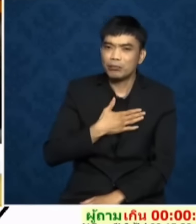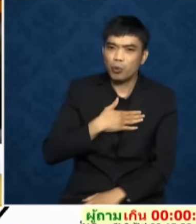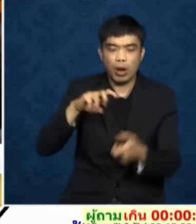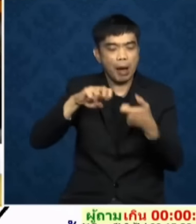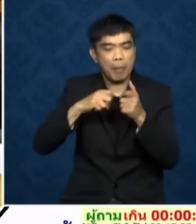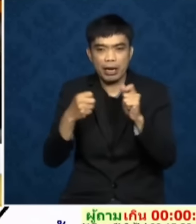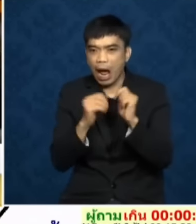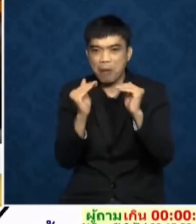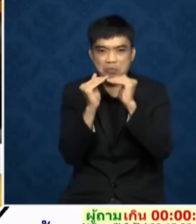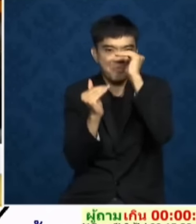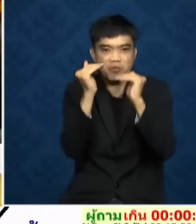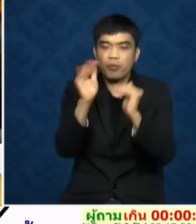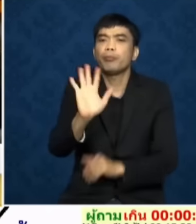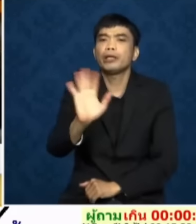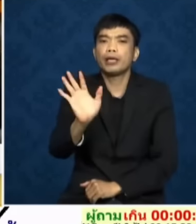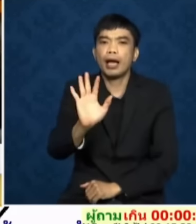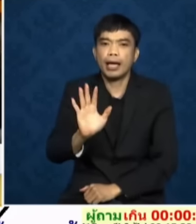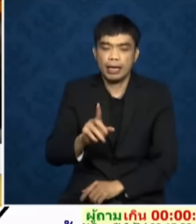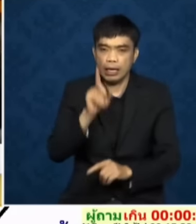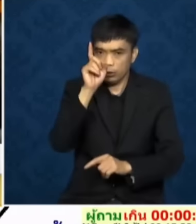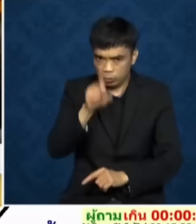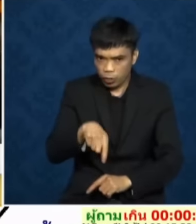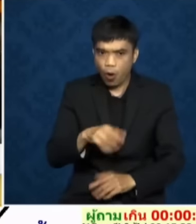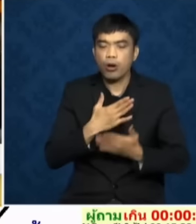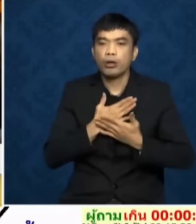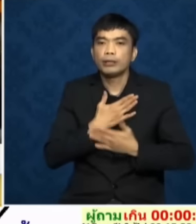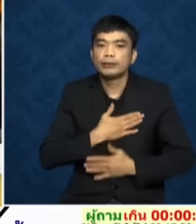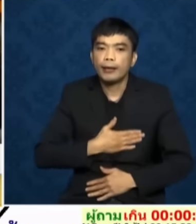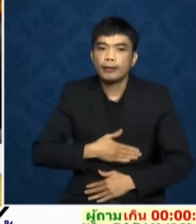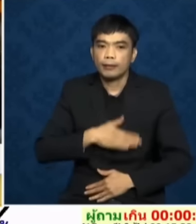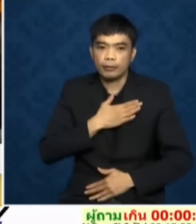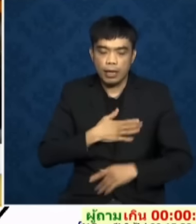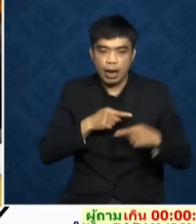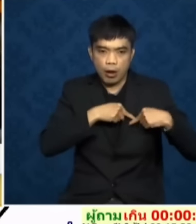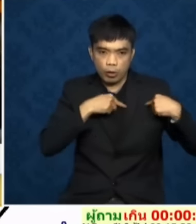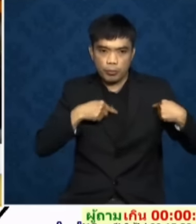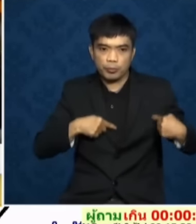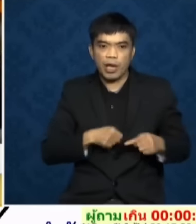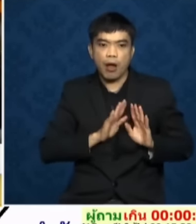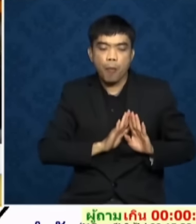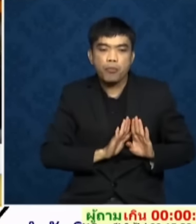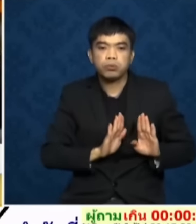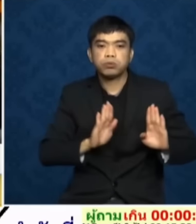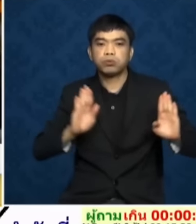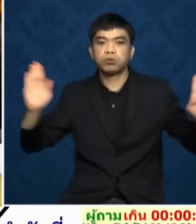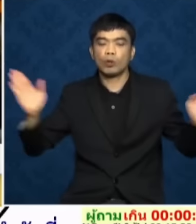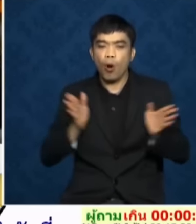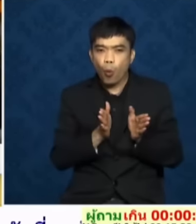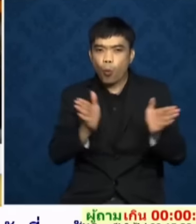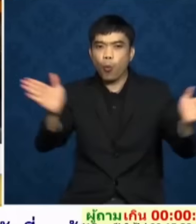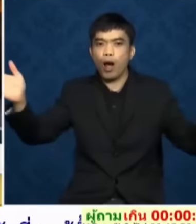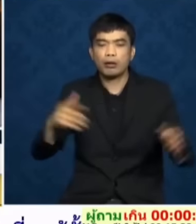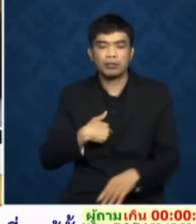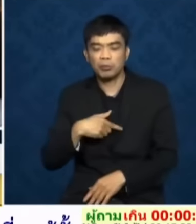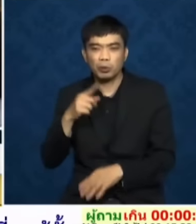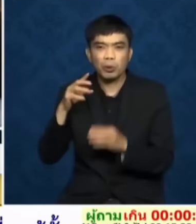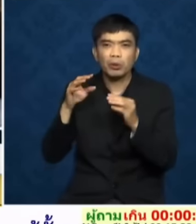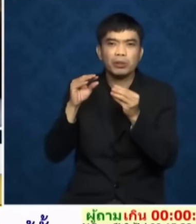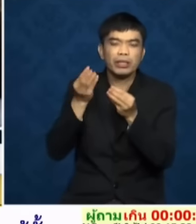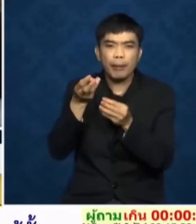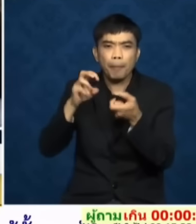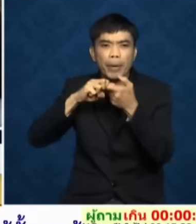ไม่เสมอภาคกันผมว่าใจกว้างๆและใจเย็นๆครับคิดให้ดีแล้วก็ถ้าเรายังจุกจิกกับเรื่องแบบนี้ในปัญหาของประ